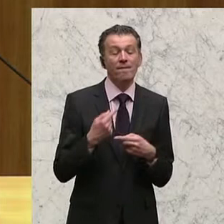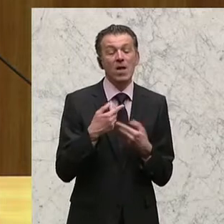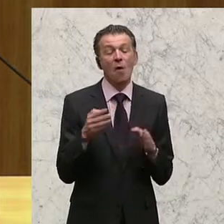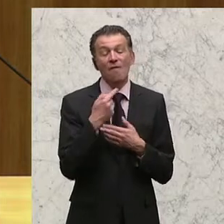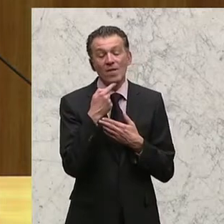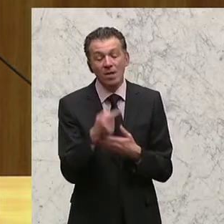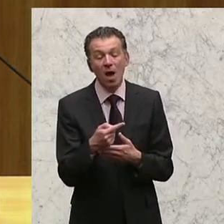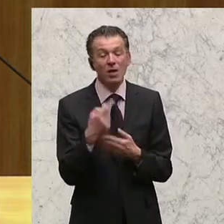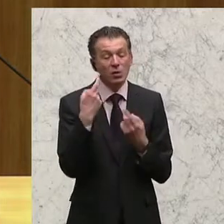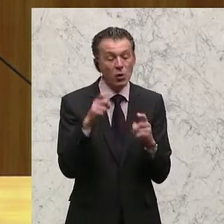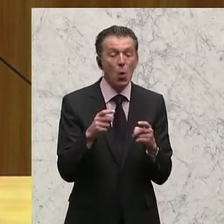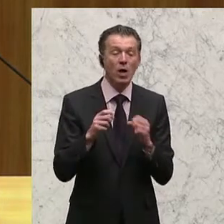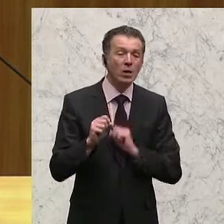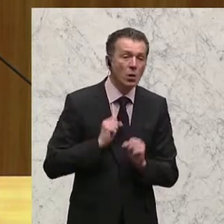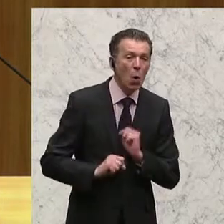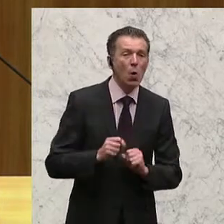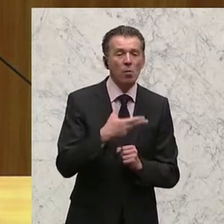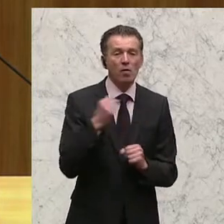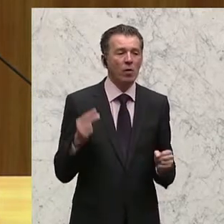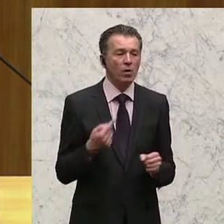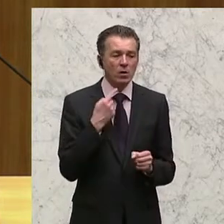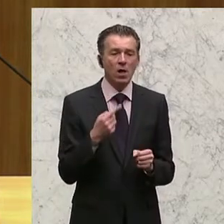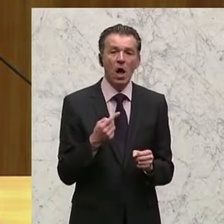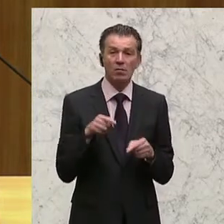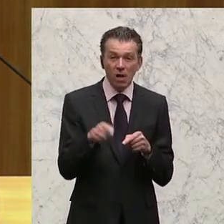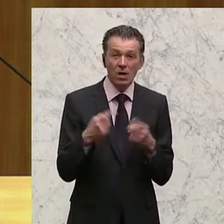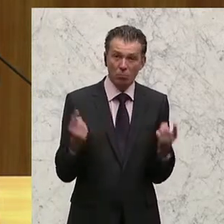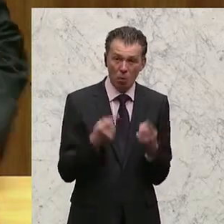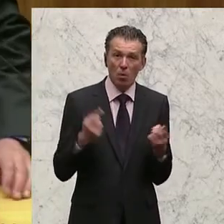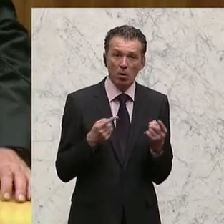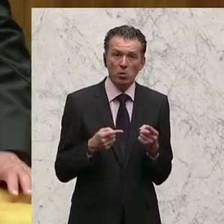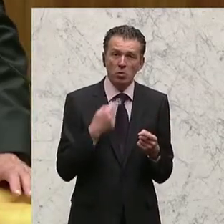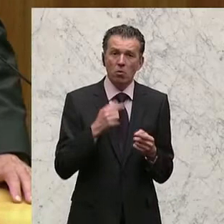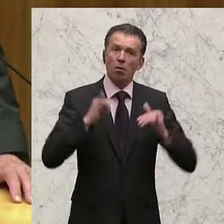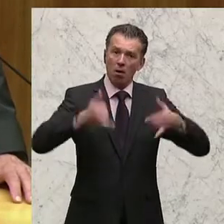aussprechen. Wenn Sie dann glauben, dass es populistisch ist, dann stehe ich dazu.